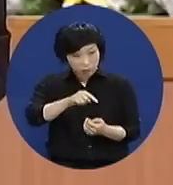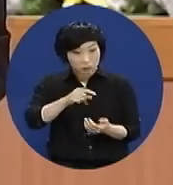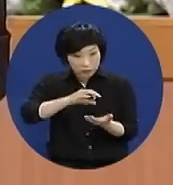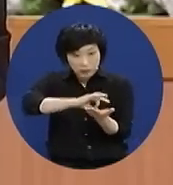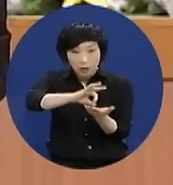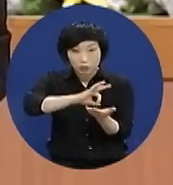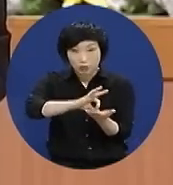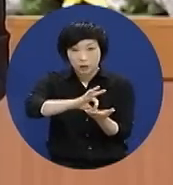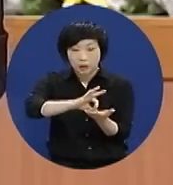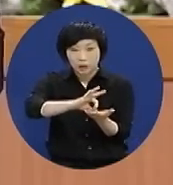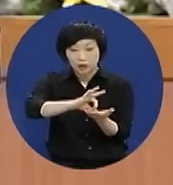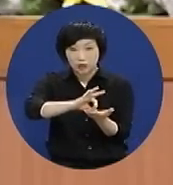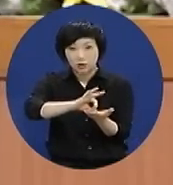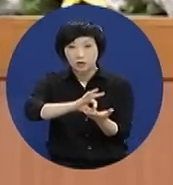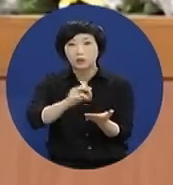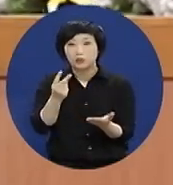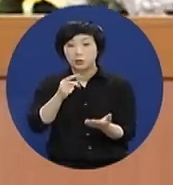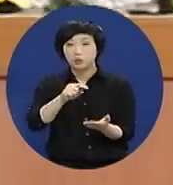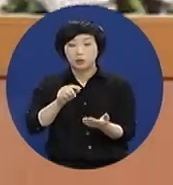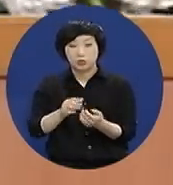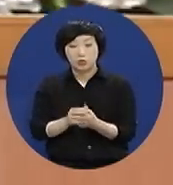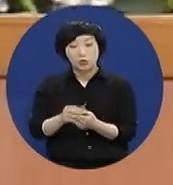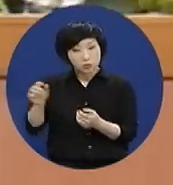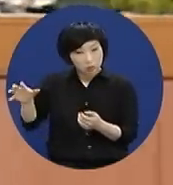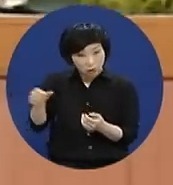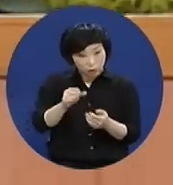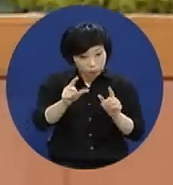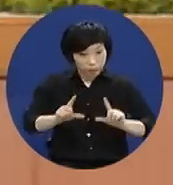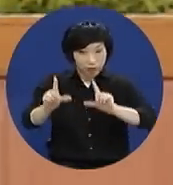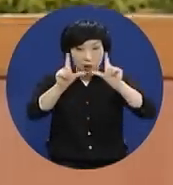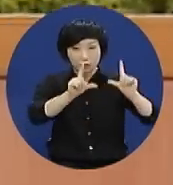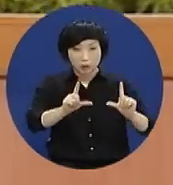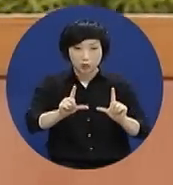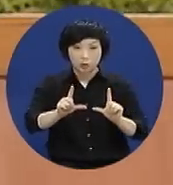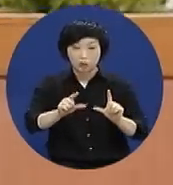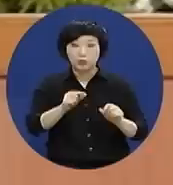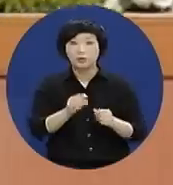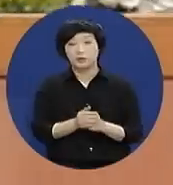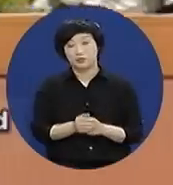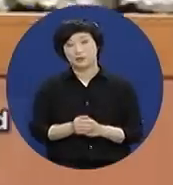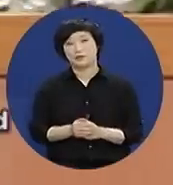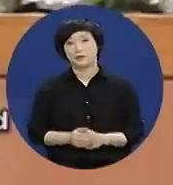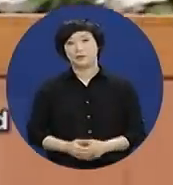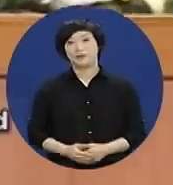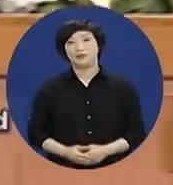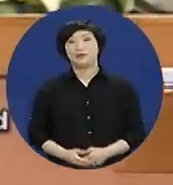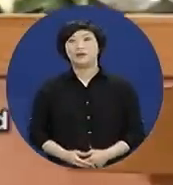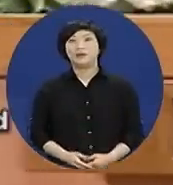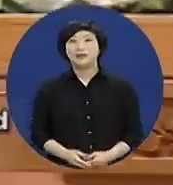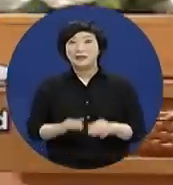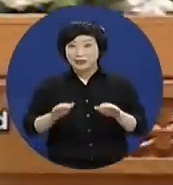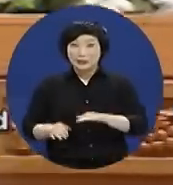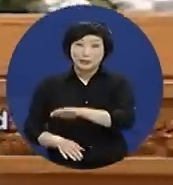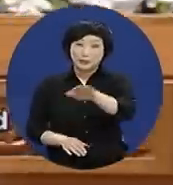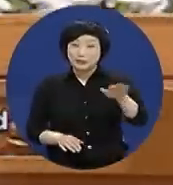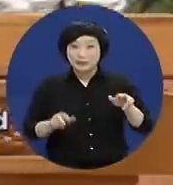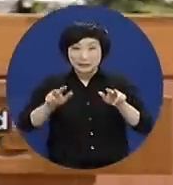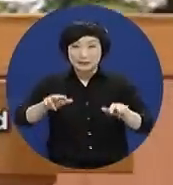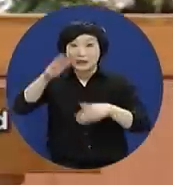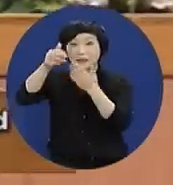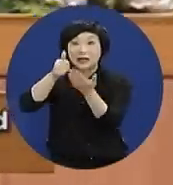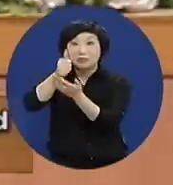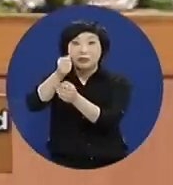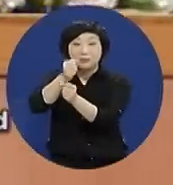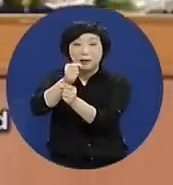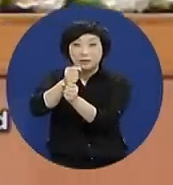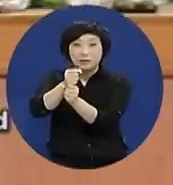なさいそしてそれによって生きるようにとしてくださいましたですから私たちは神様が